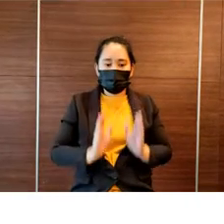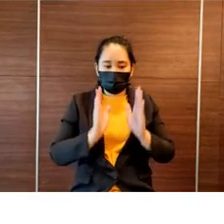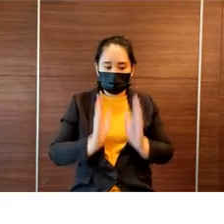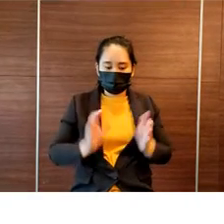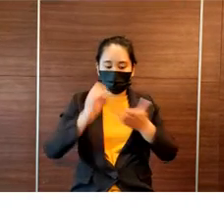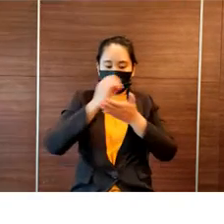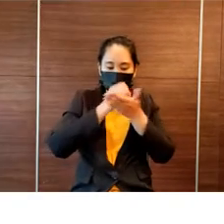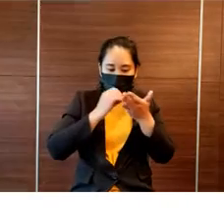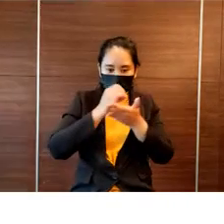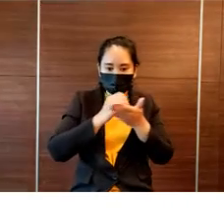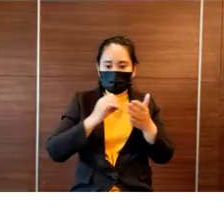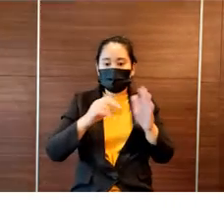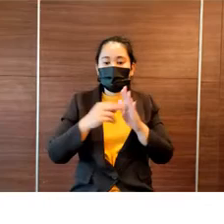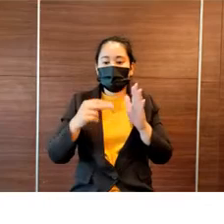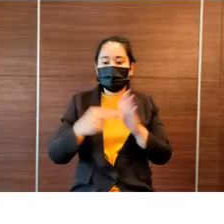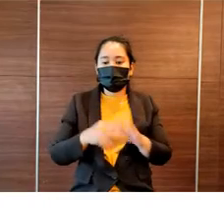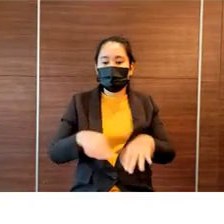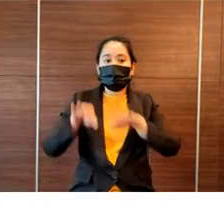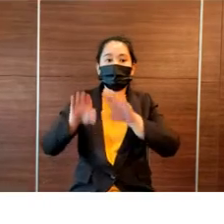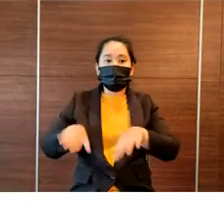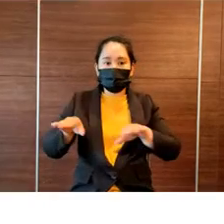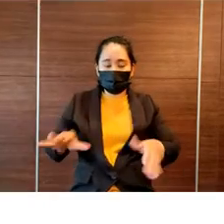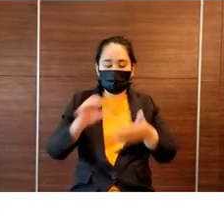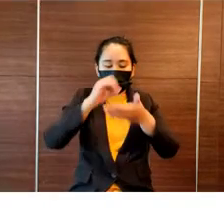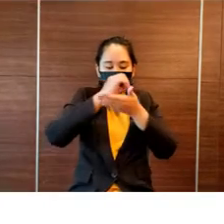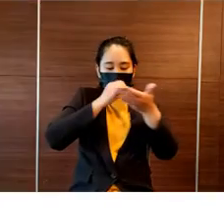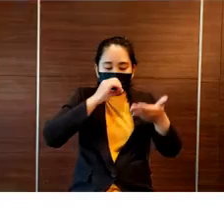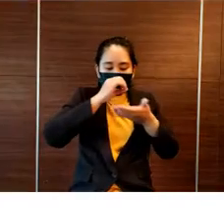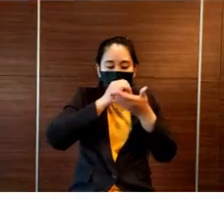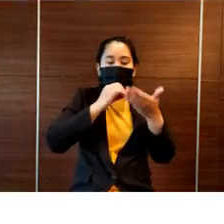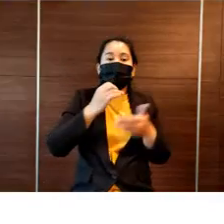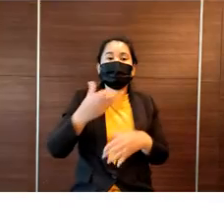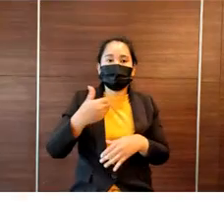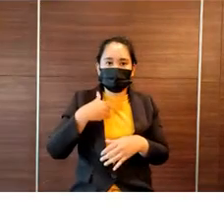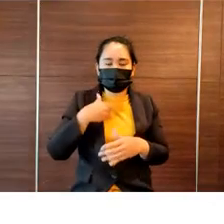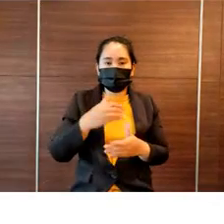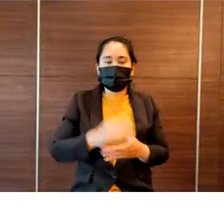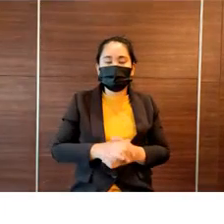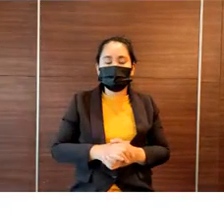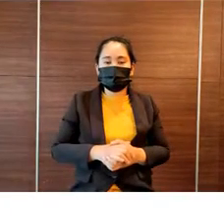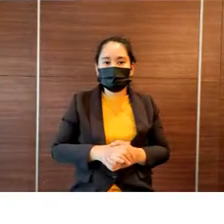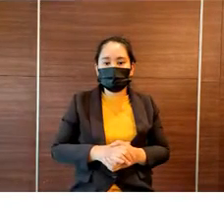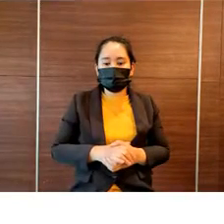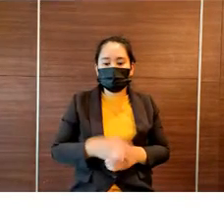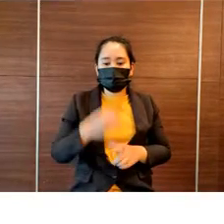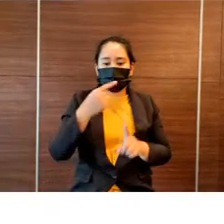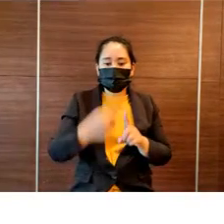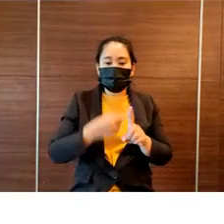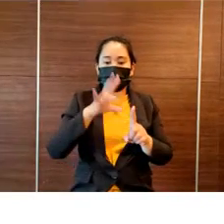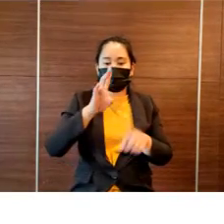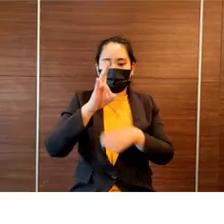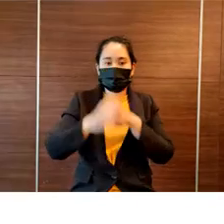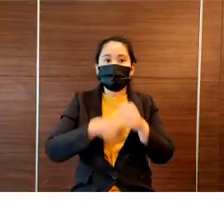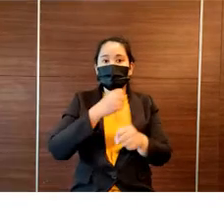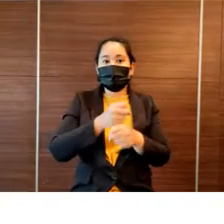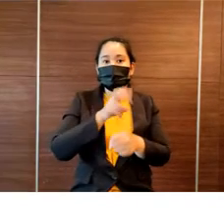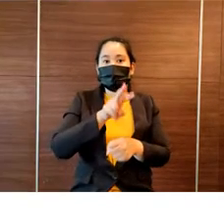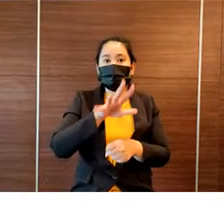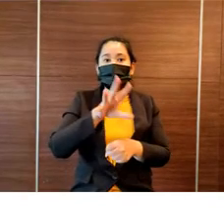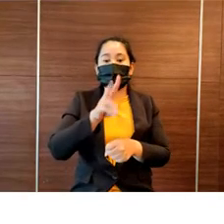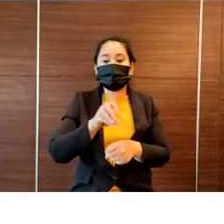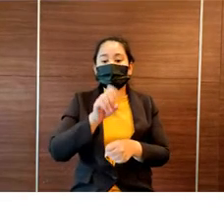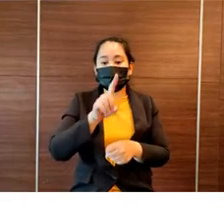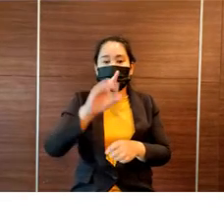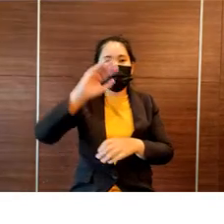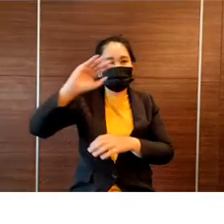การรักษาทั้งหมดอะล้วนเป็นน้องที่ใช้สารเสพติดวันประมาณเดือนกรกฎาคมปี61นะคะที่พูดเนี่ย